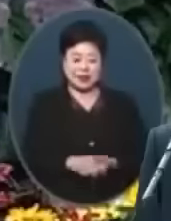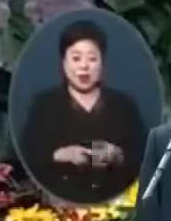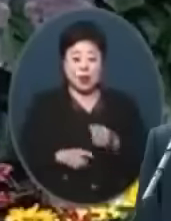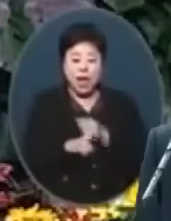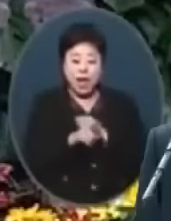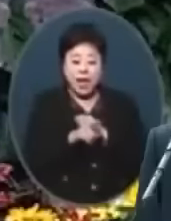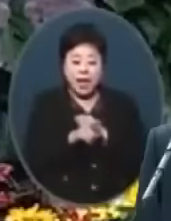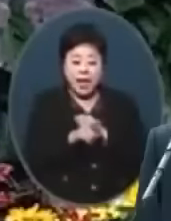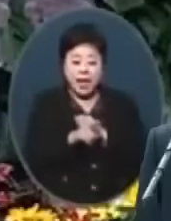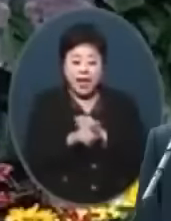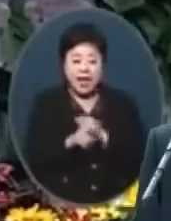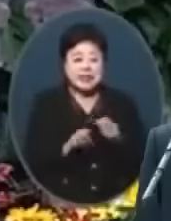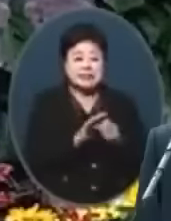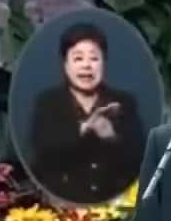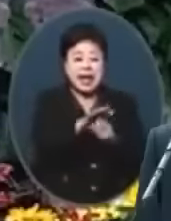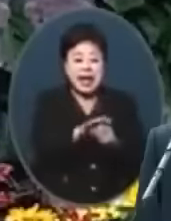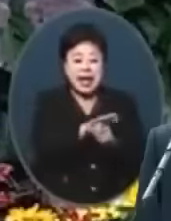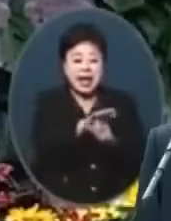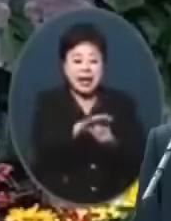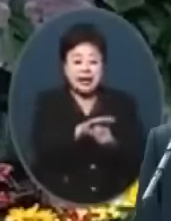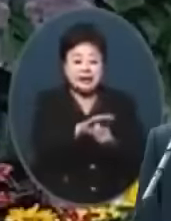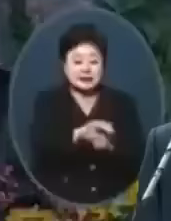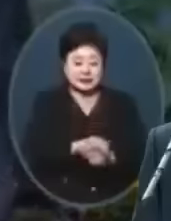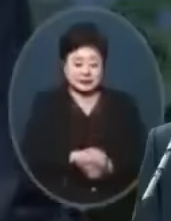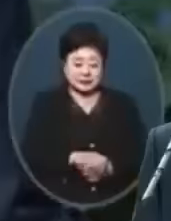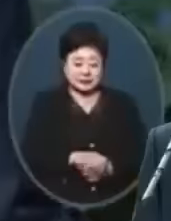왜냐하면 사랑은